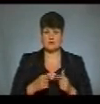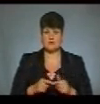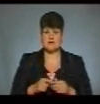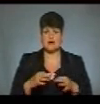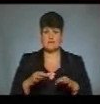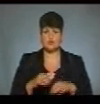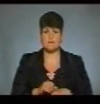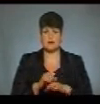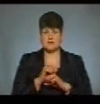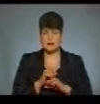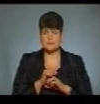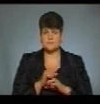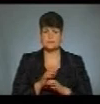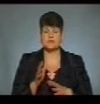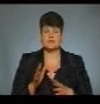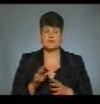«Автомайдан». У